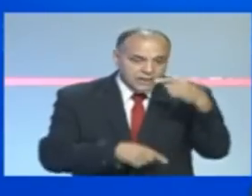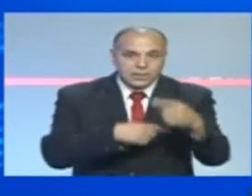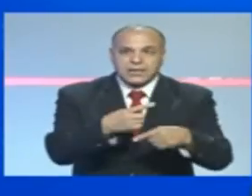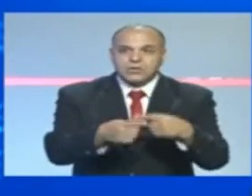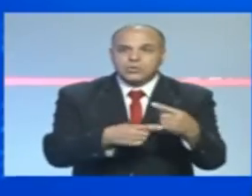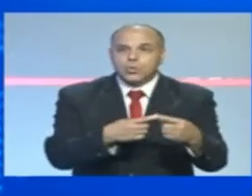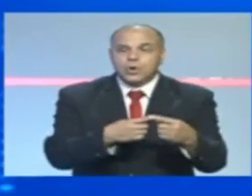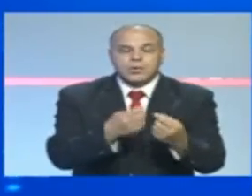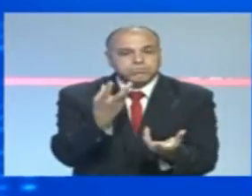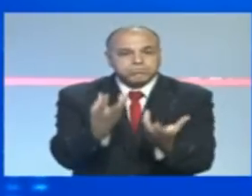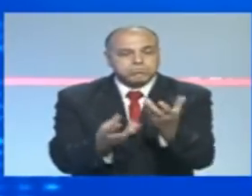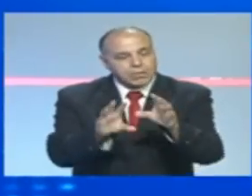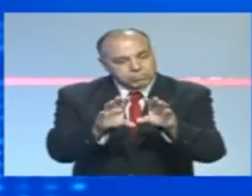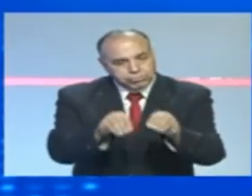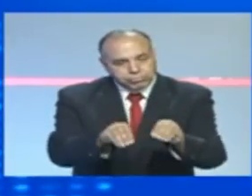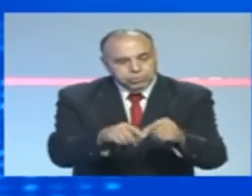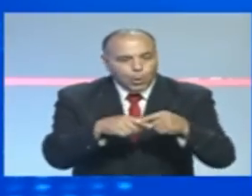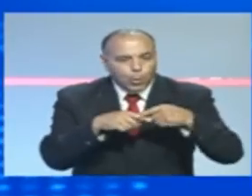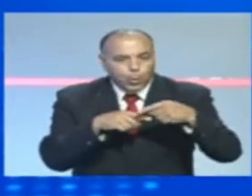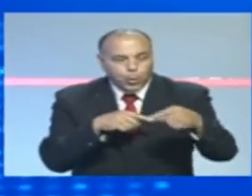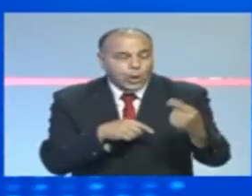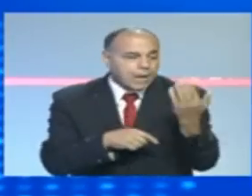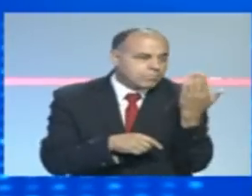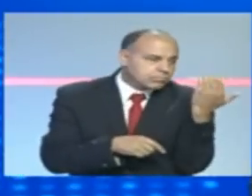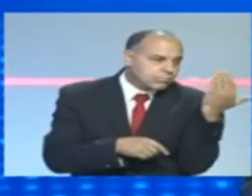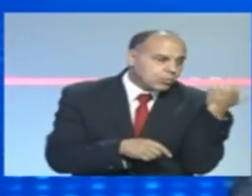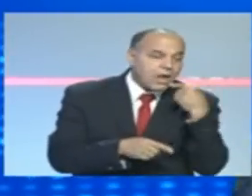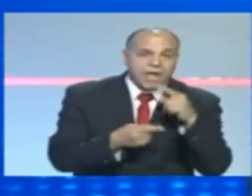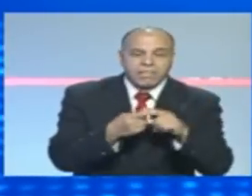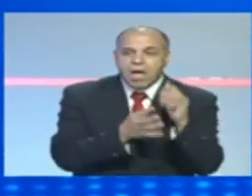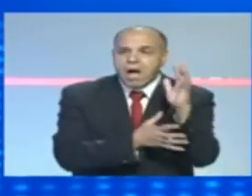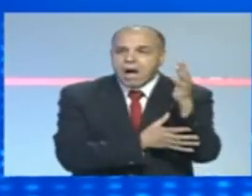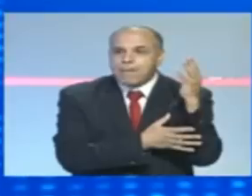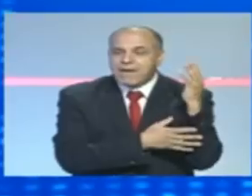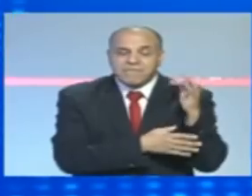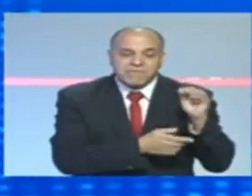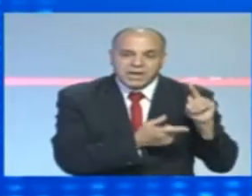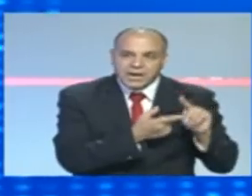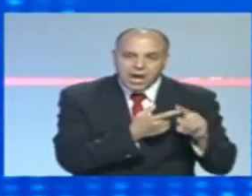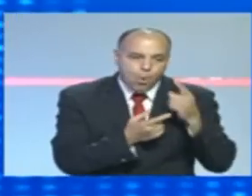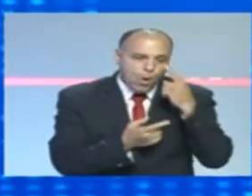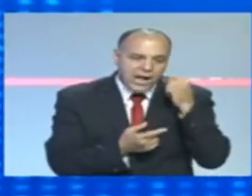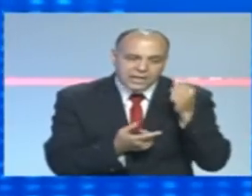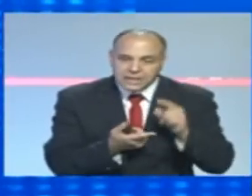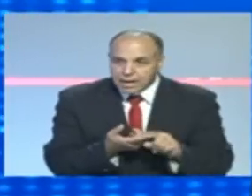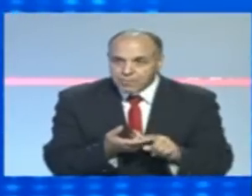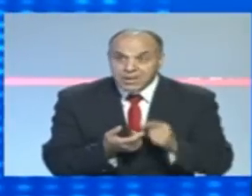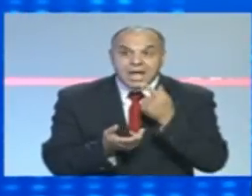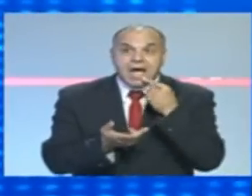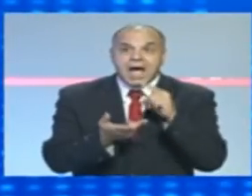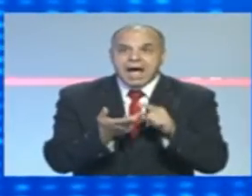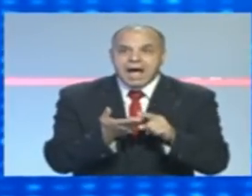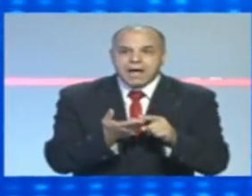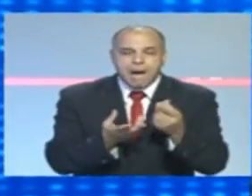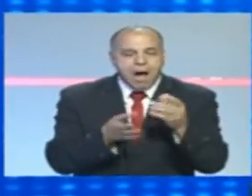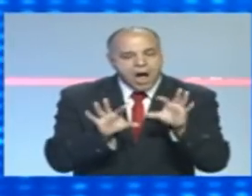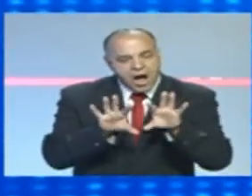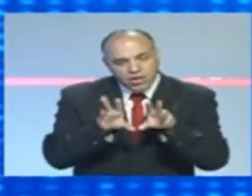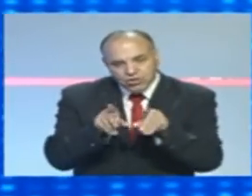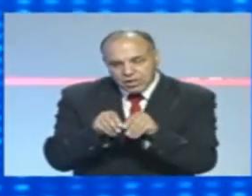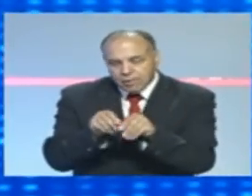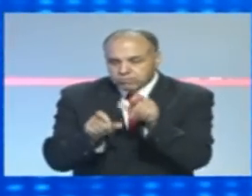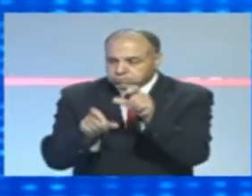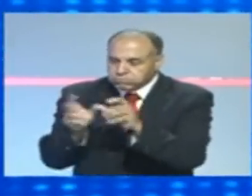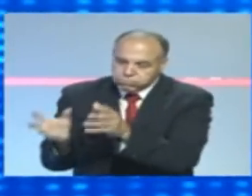عمليه اطفاء الحركه الممتده منذ ايام في غابات فرن انا وعين درهم حيث تم اجلاء العشرات من